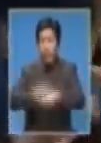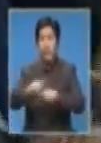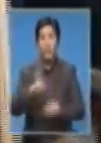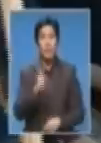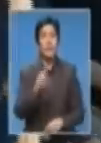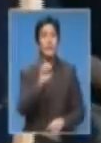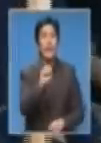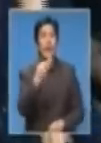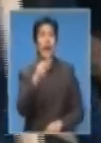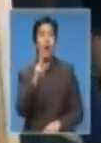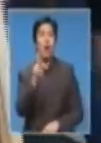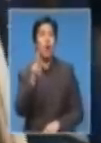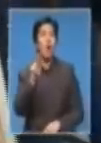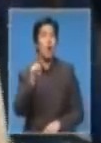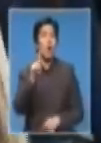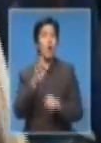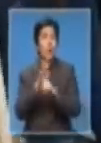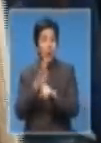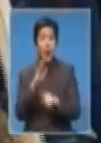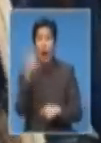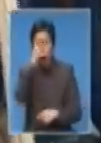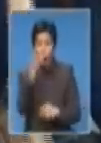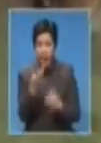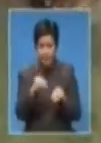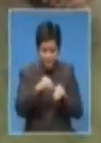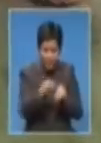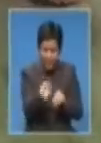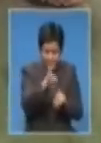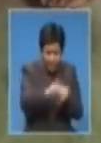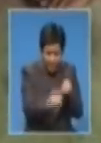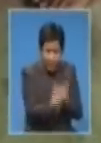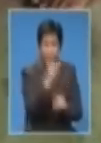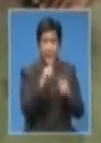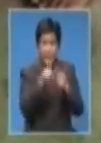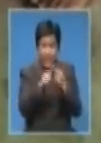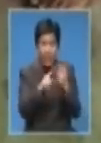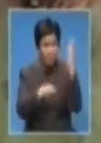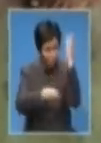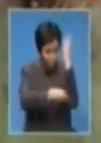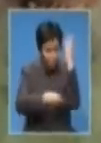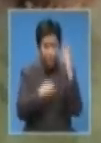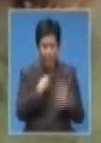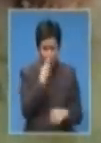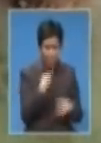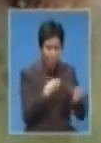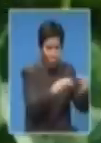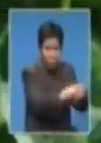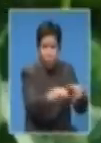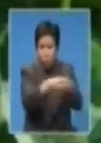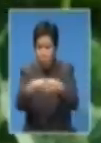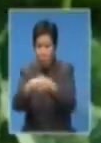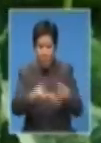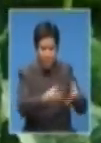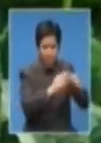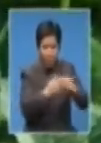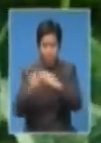หล่งศูนย์กลางรวบรวมปัจจัยการผลิตนะครับทั้งปุ๋ยเมล็ดพันธุ์วันนั้นผมไปดูแล้วเขาก็ช่วยตัวเองกันหลายสหกรณ์แล้วนะมีความแข็งขึ้น